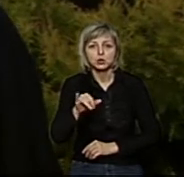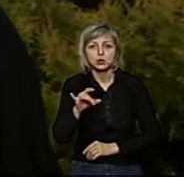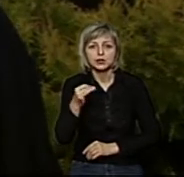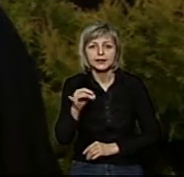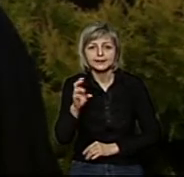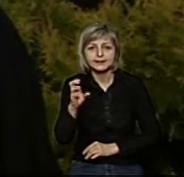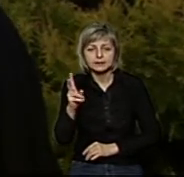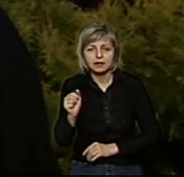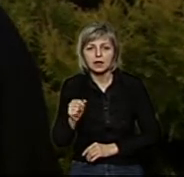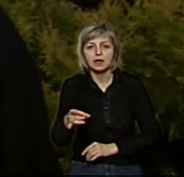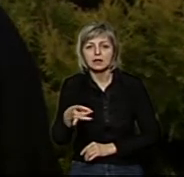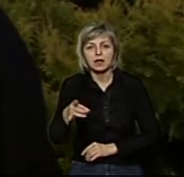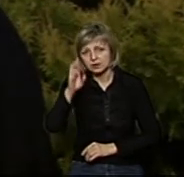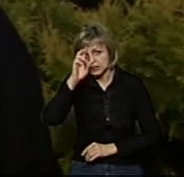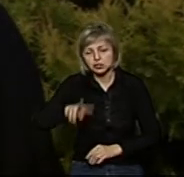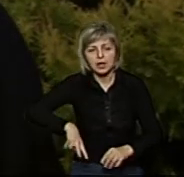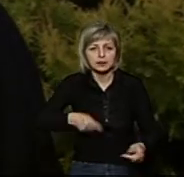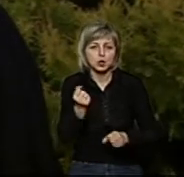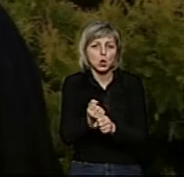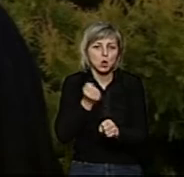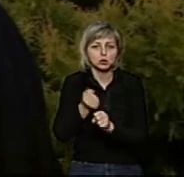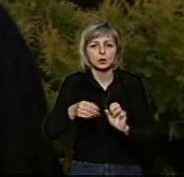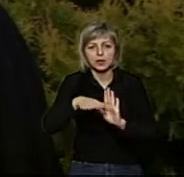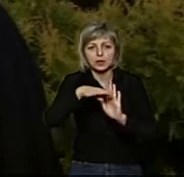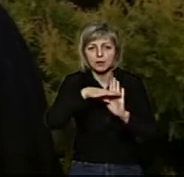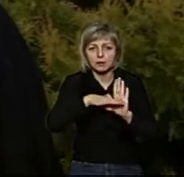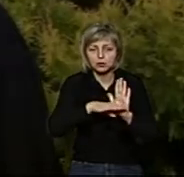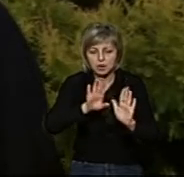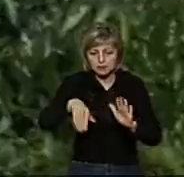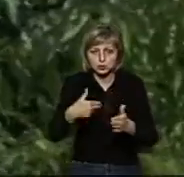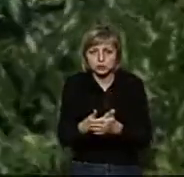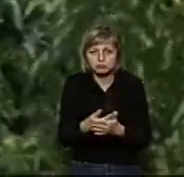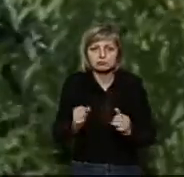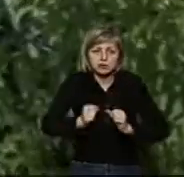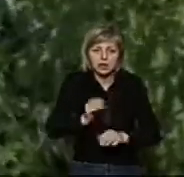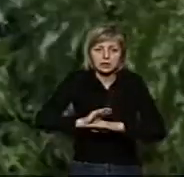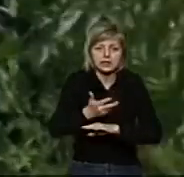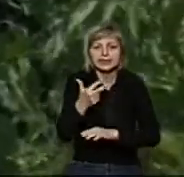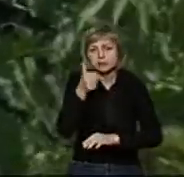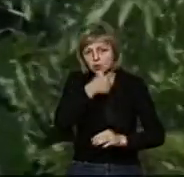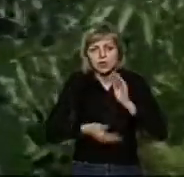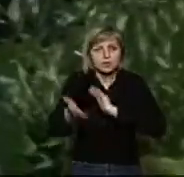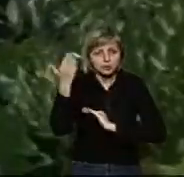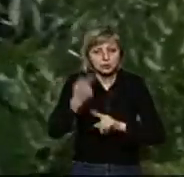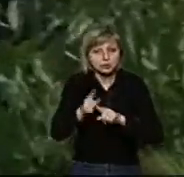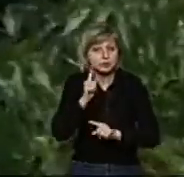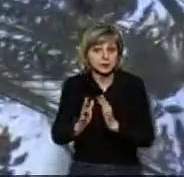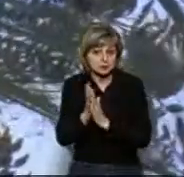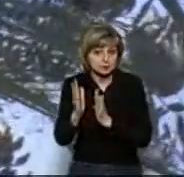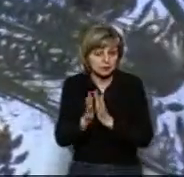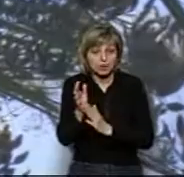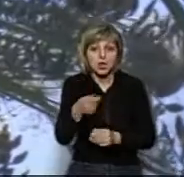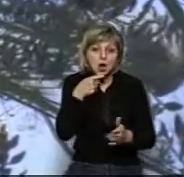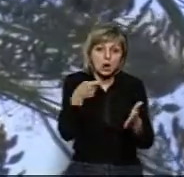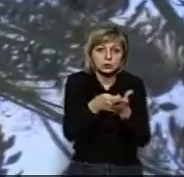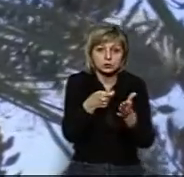адміністрація розробили програми і по даний час вони боролись. Ще 30 років тому борщівником Сосновського